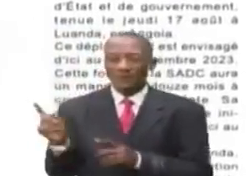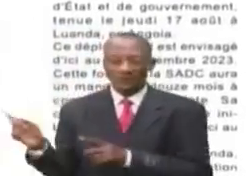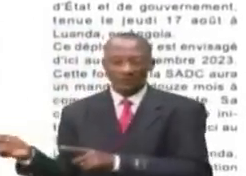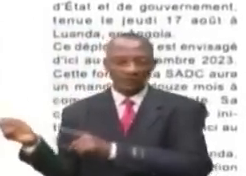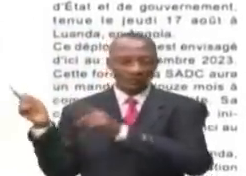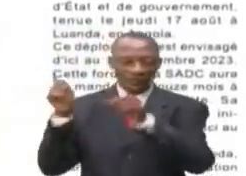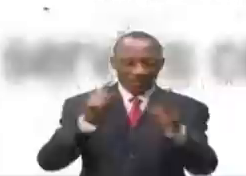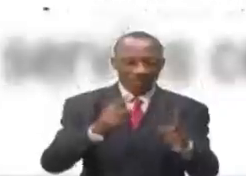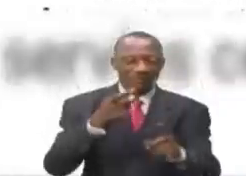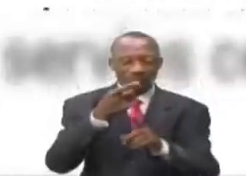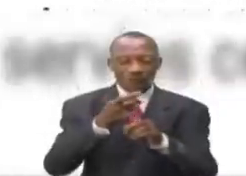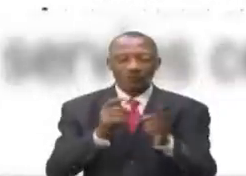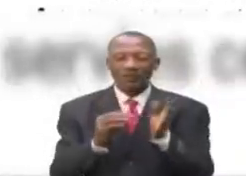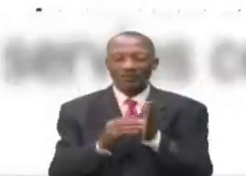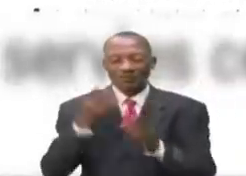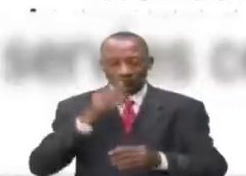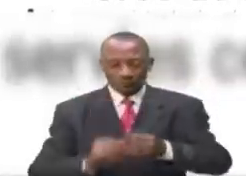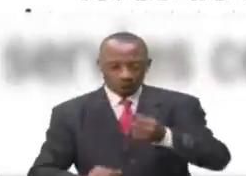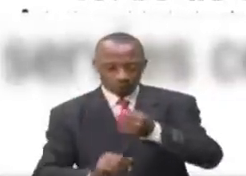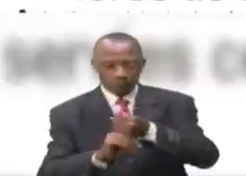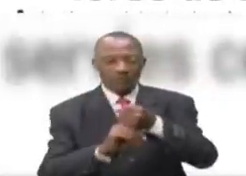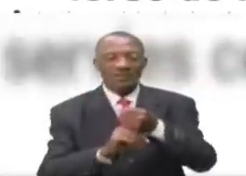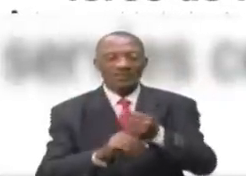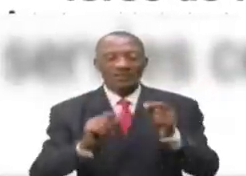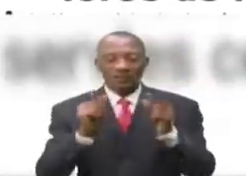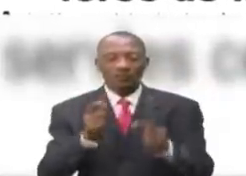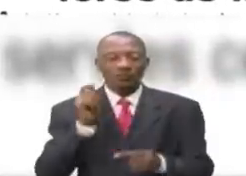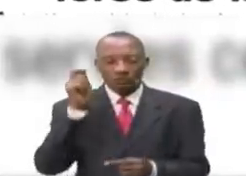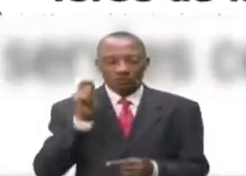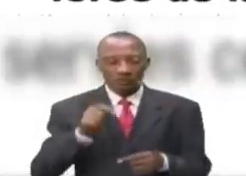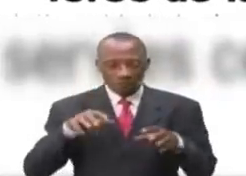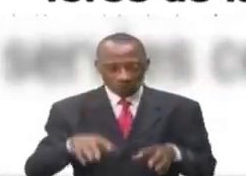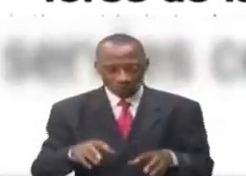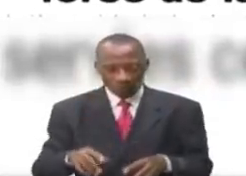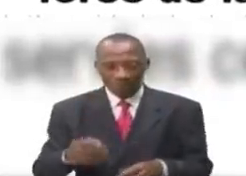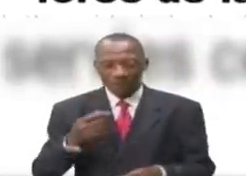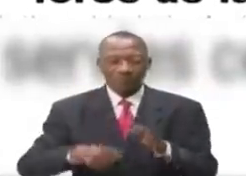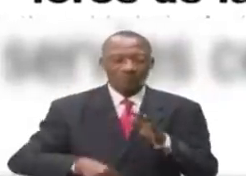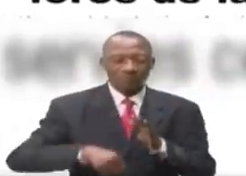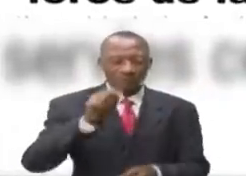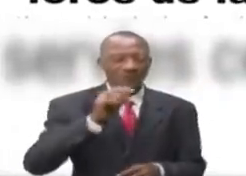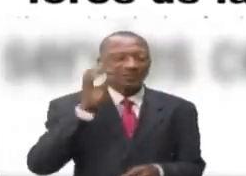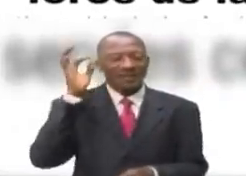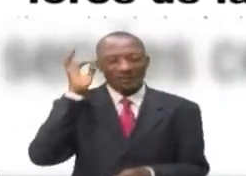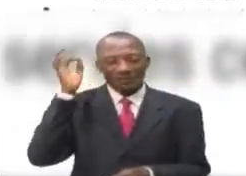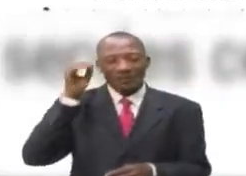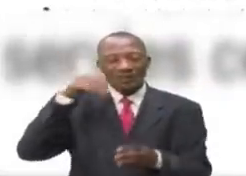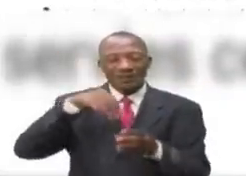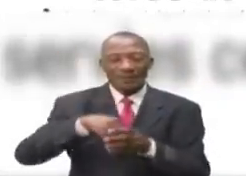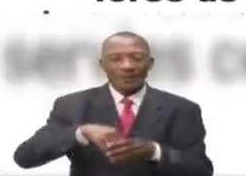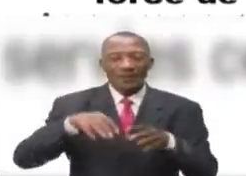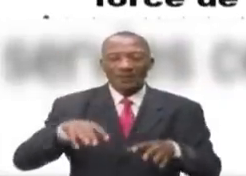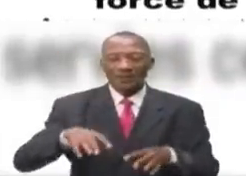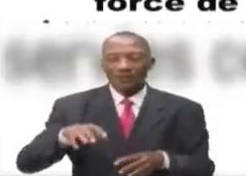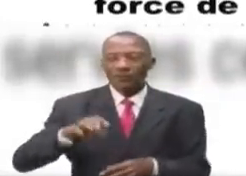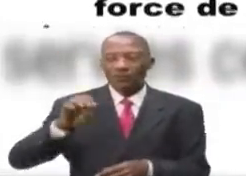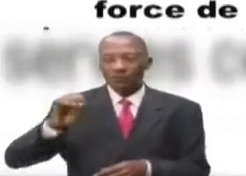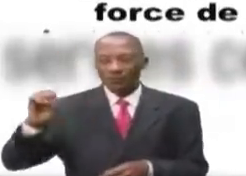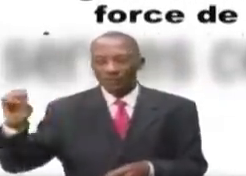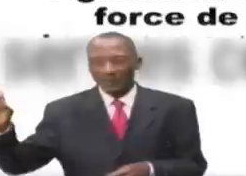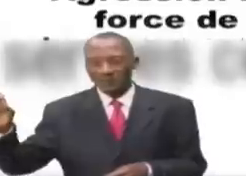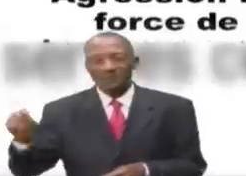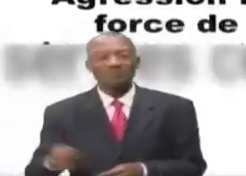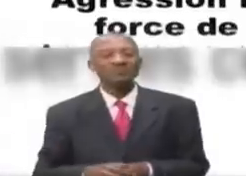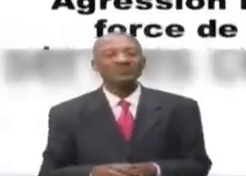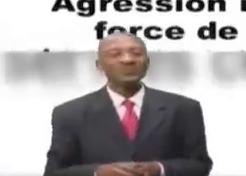de l'Afrique australe était suspendu à une demande de coordination et d'harmonisation des initiatives de paix